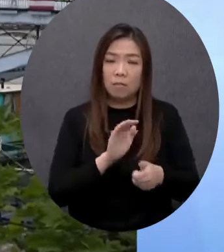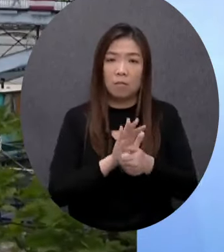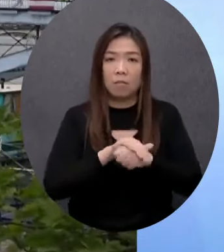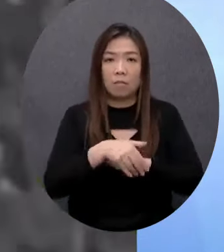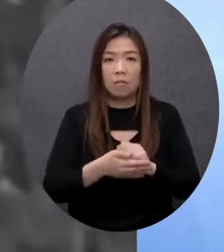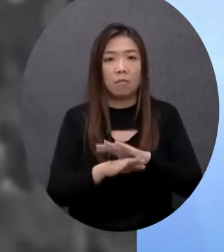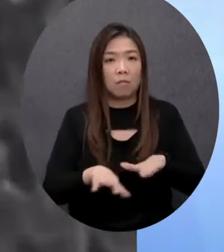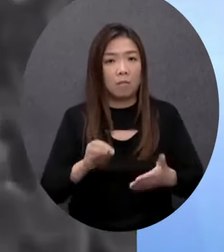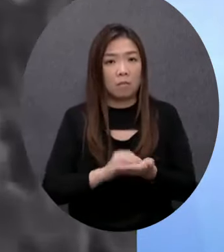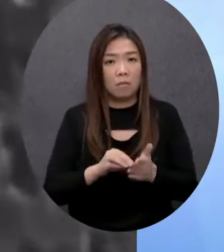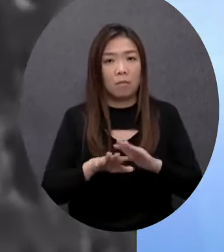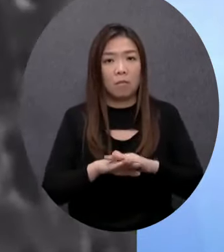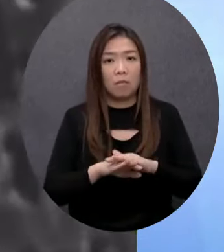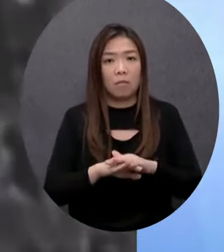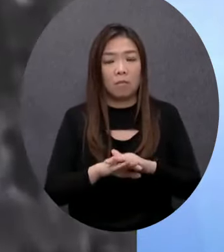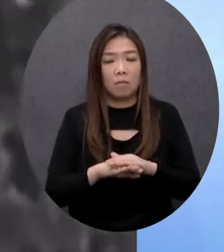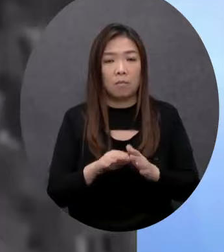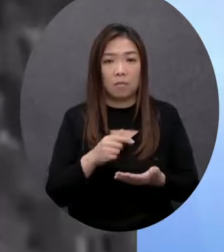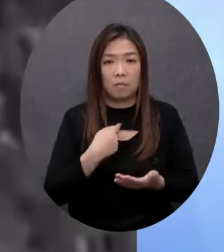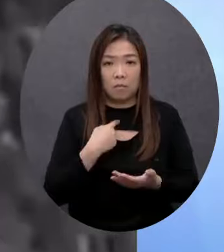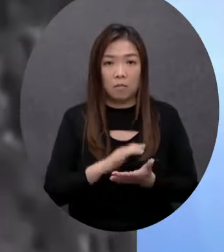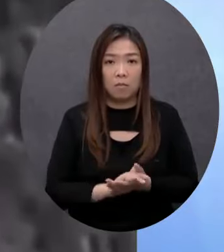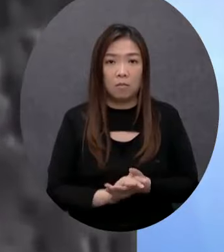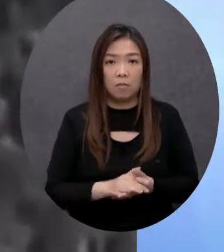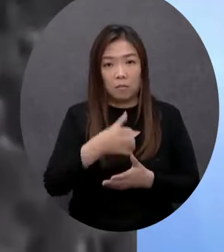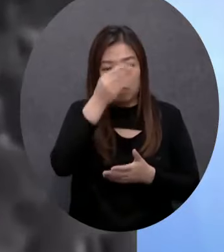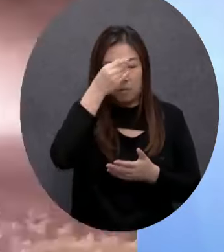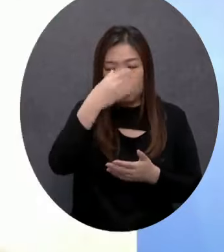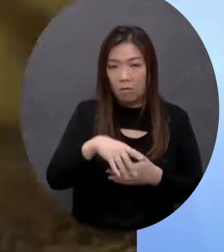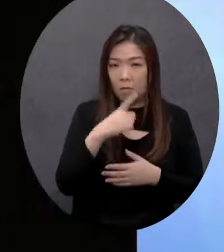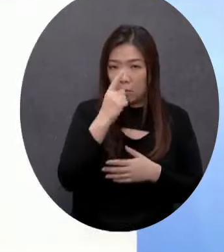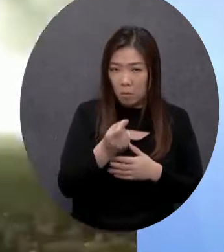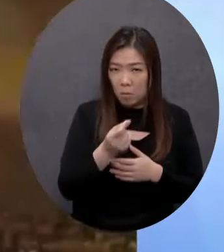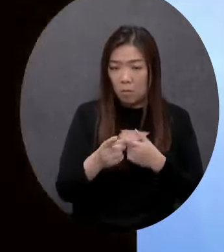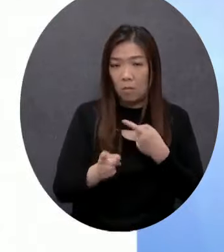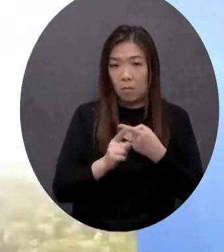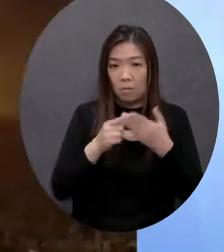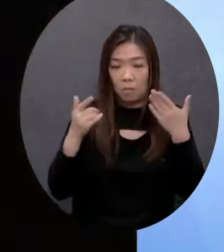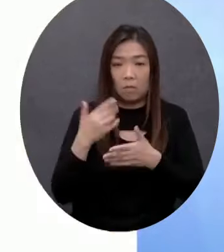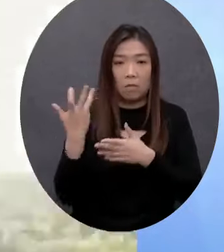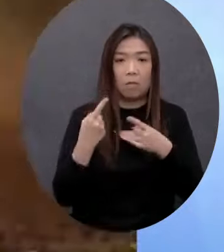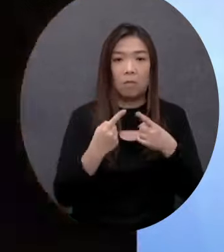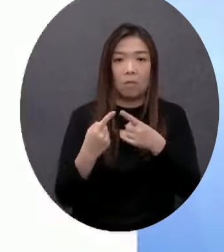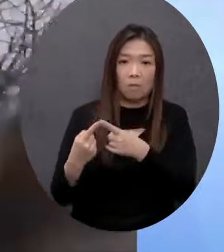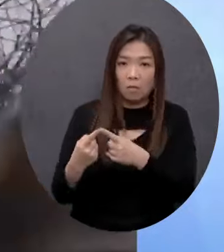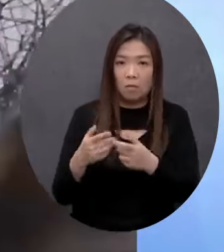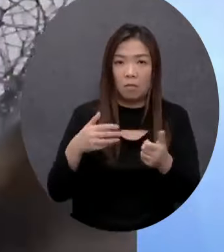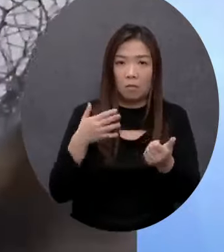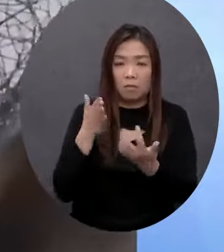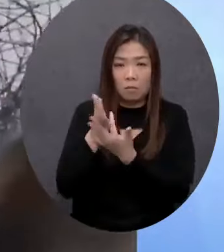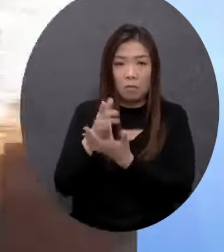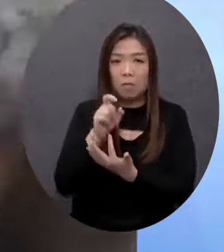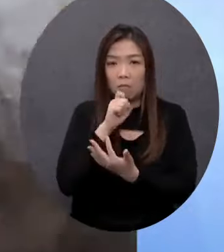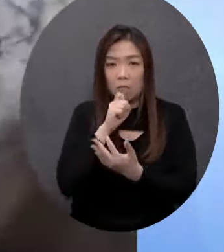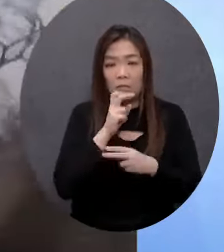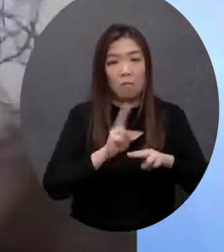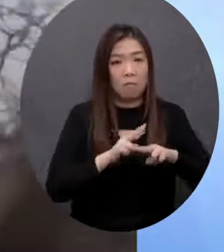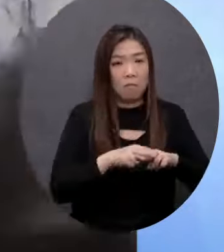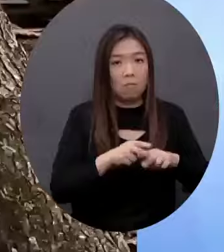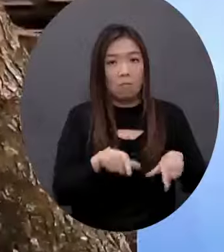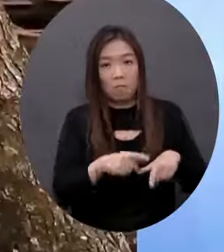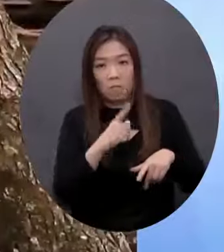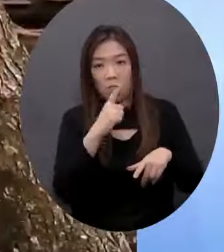穩定。習近平說，中方理解烏克蘭危機對歐洲人民造成的衝擊，中國既不是烏克蘭